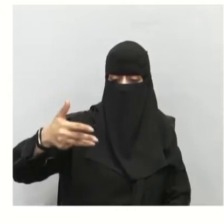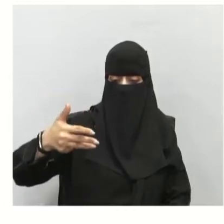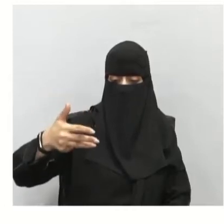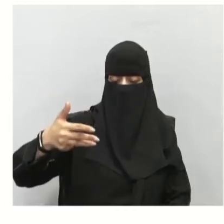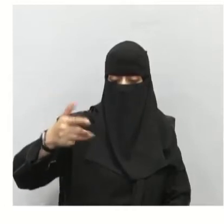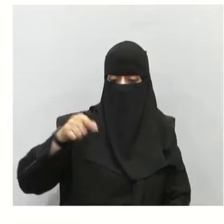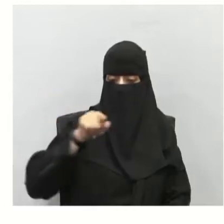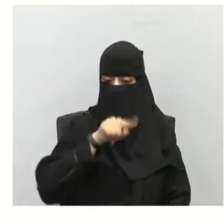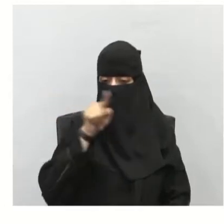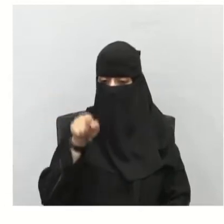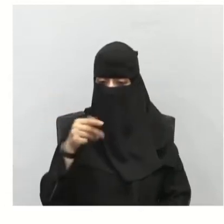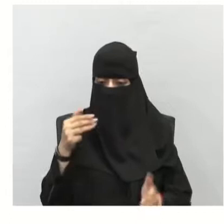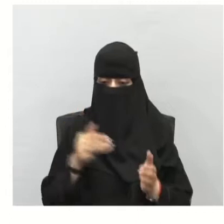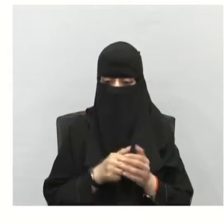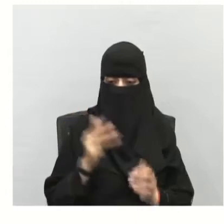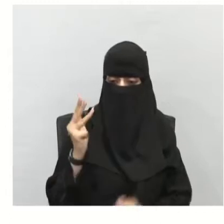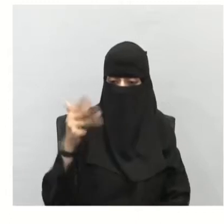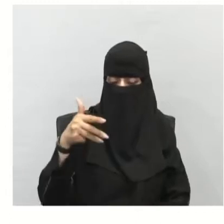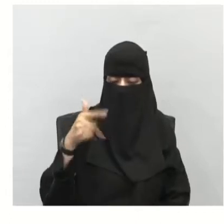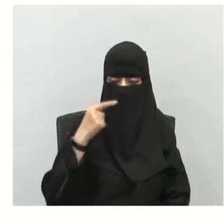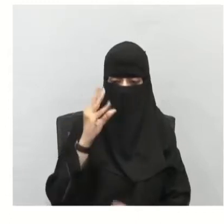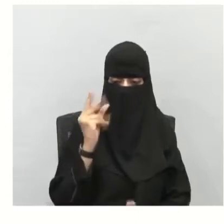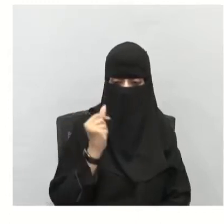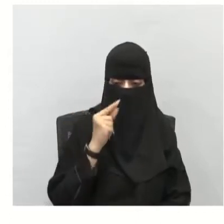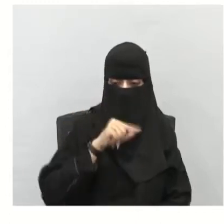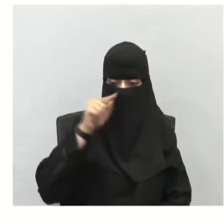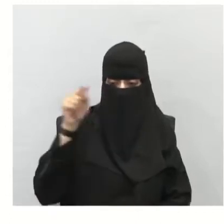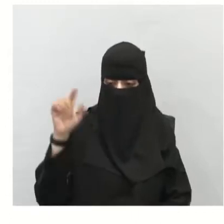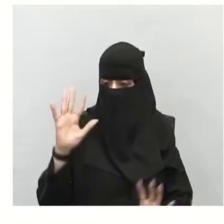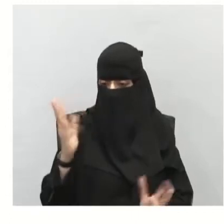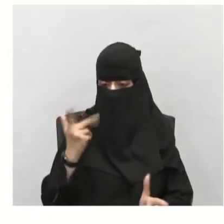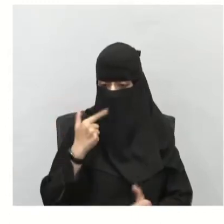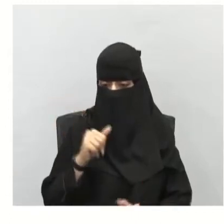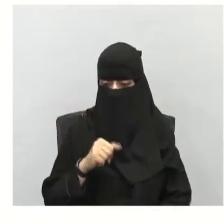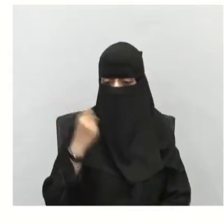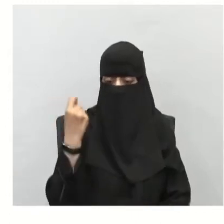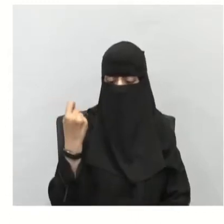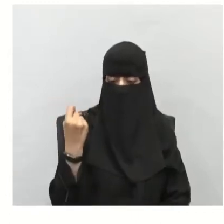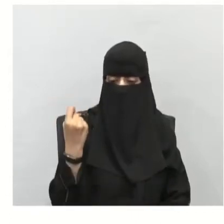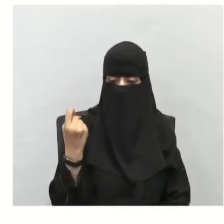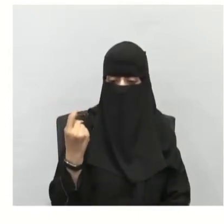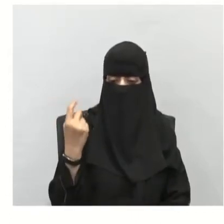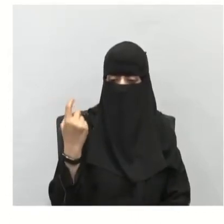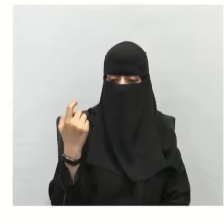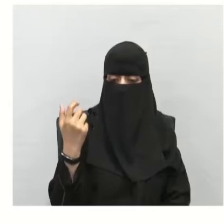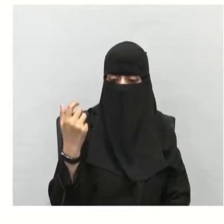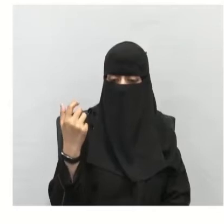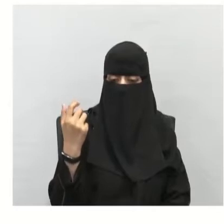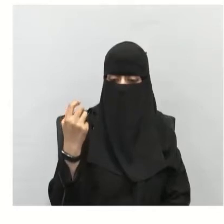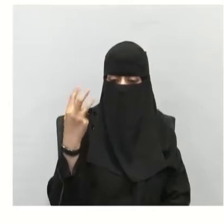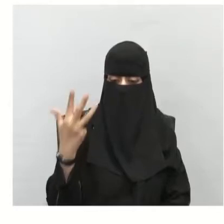2، 3، 4، 5، 6، 7، 8، 9. الآن وصلنا إلى 90، كم احتاج من قفزة هنا؟ نعدها مع بعض، إذن 9 قفزات.